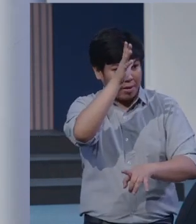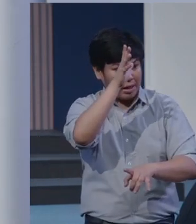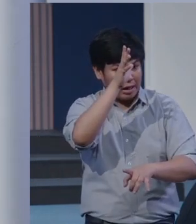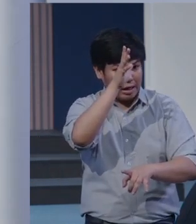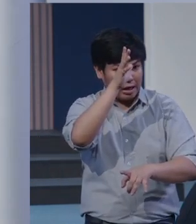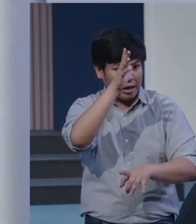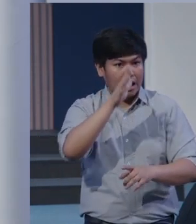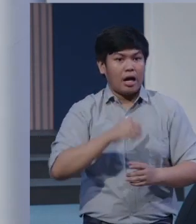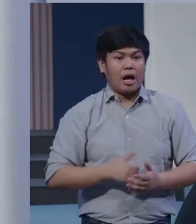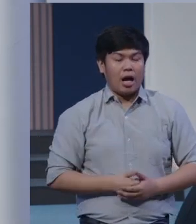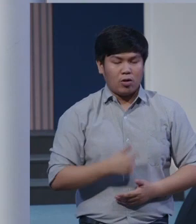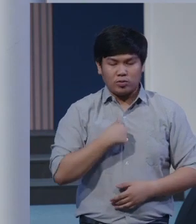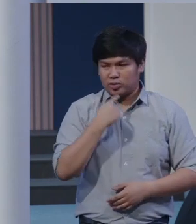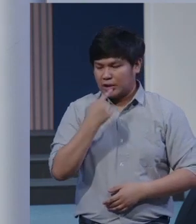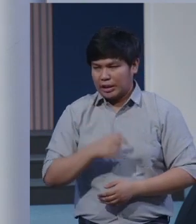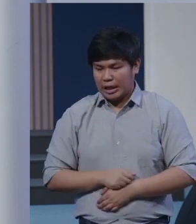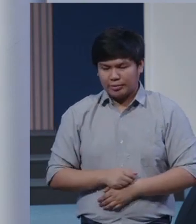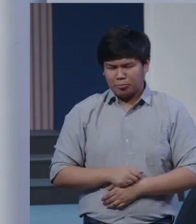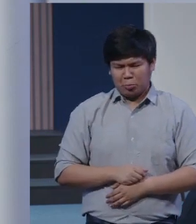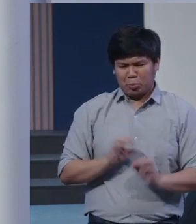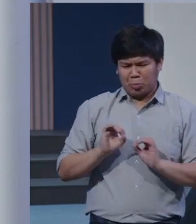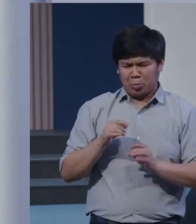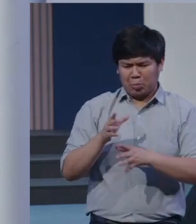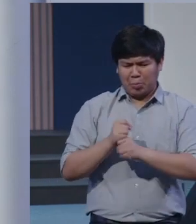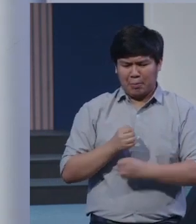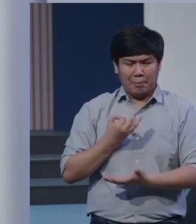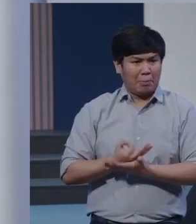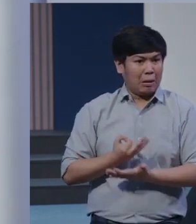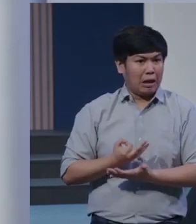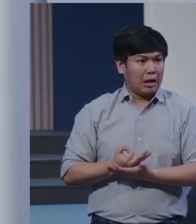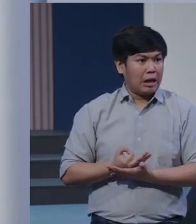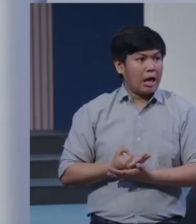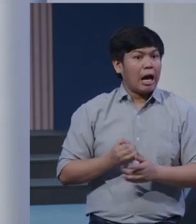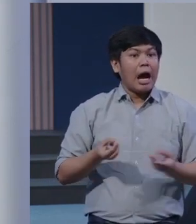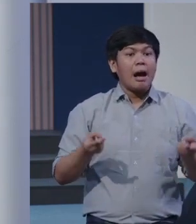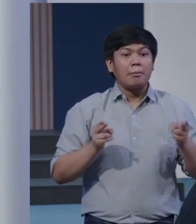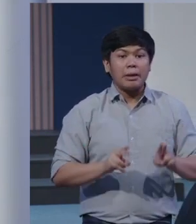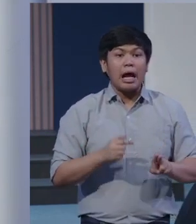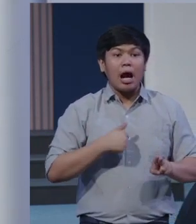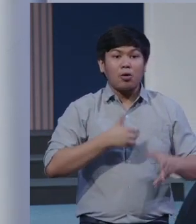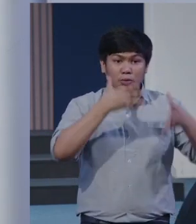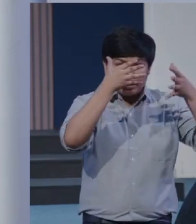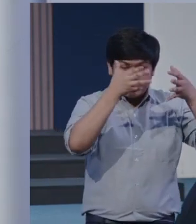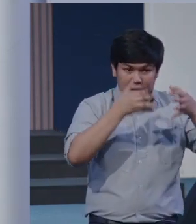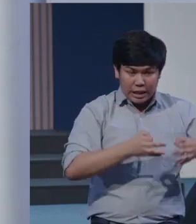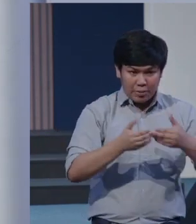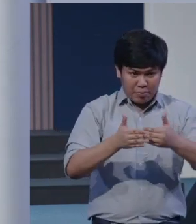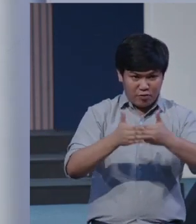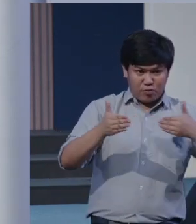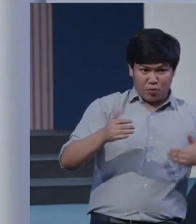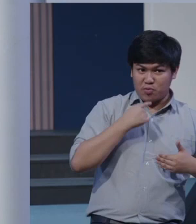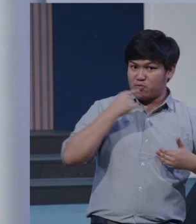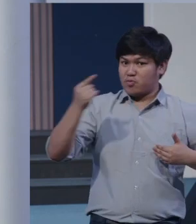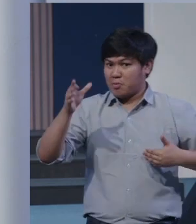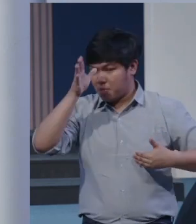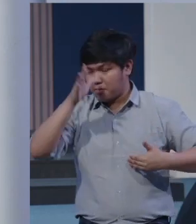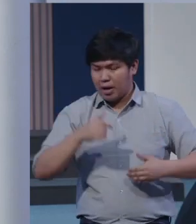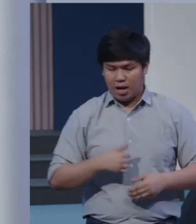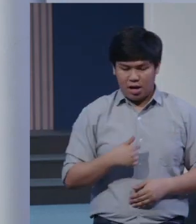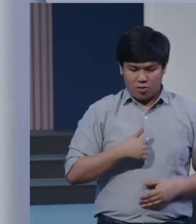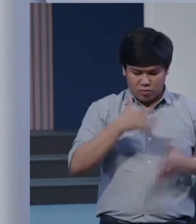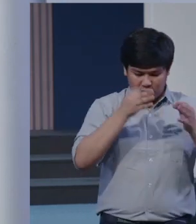yun kaya Hwag po kayong gagamit ng ganong justification hindi totoong